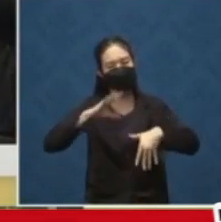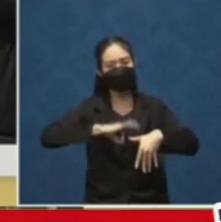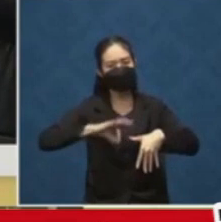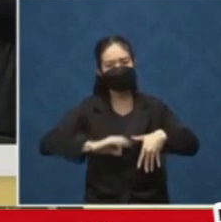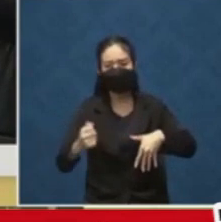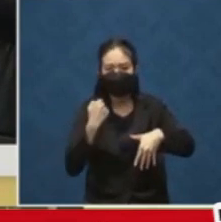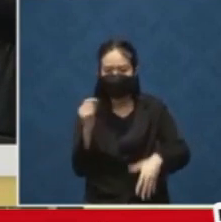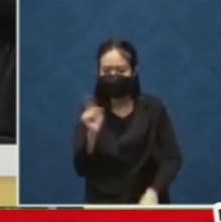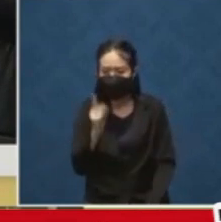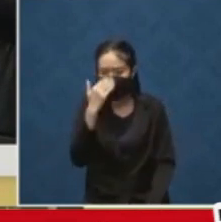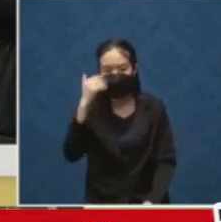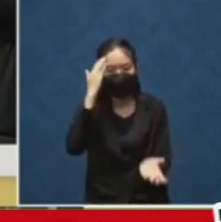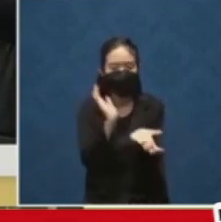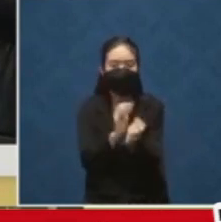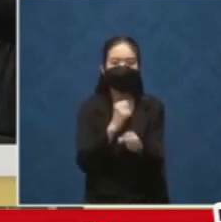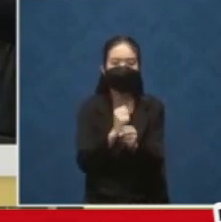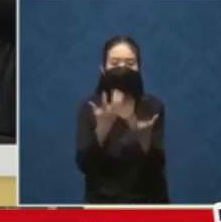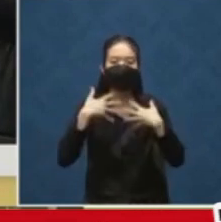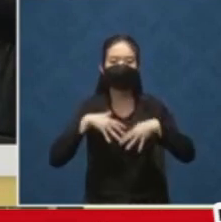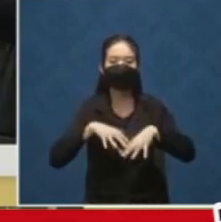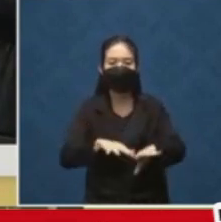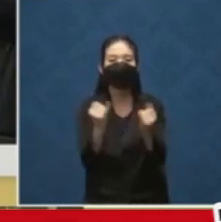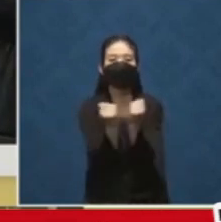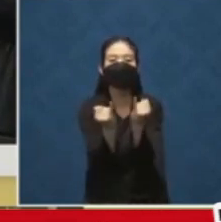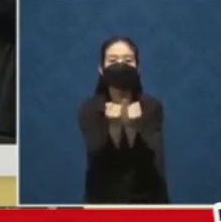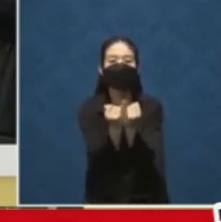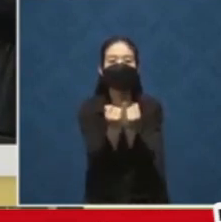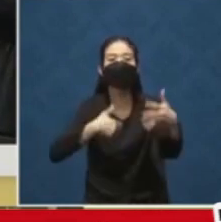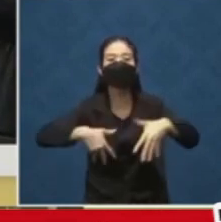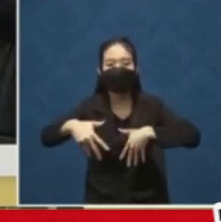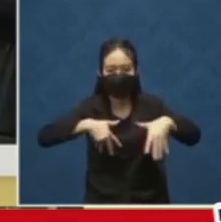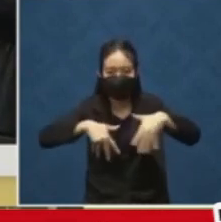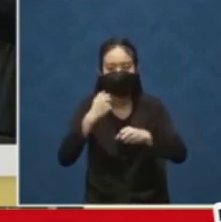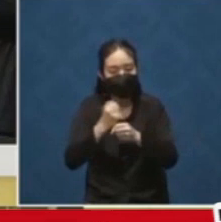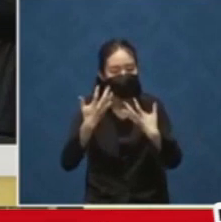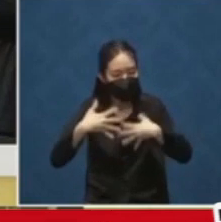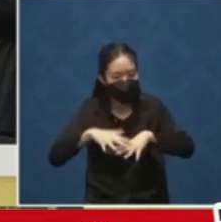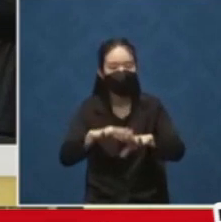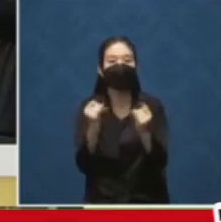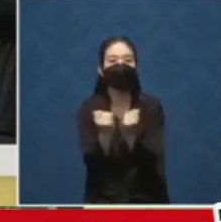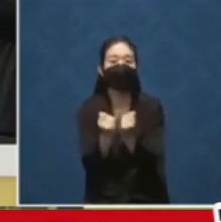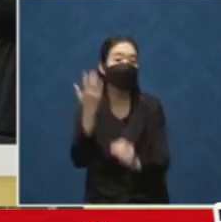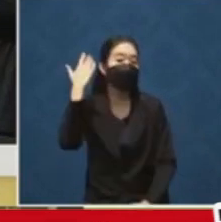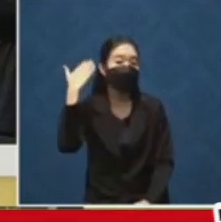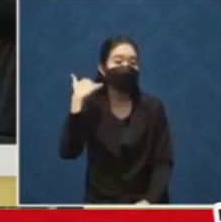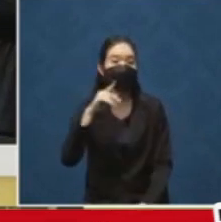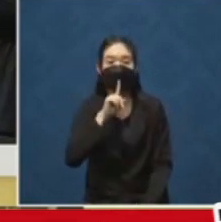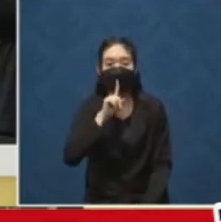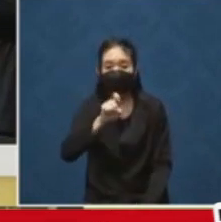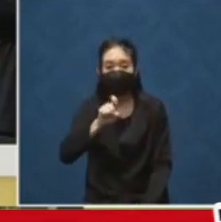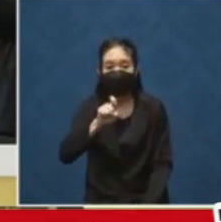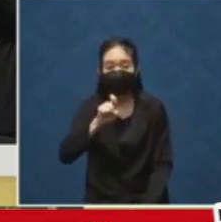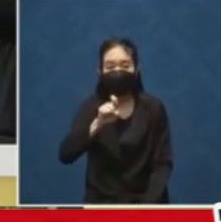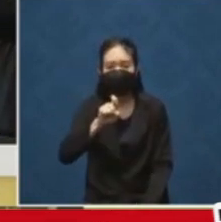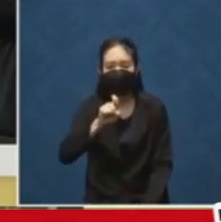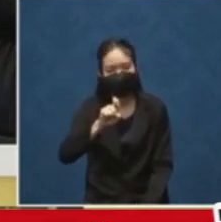เราต้องส้างคามเชื่อมันเพราะตำรวจใกล้ชิกปชาชนตำรวจอยู่กประชาชนผมเคยถามตอน